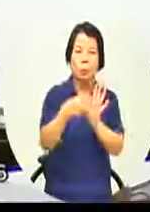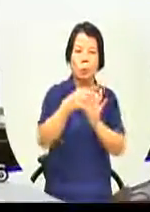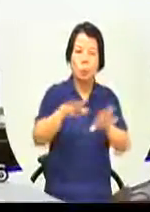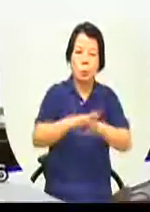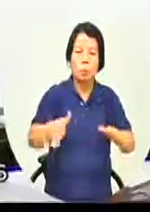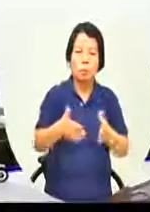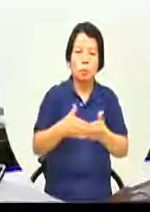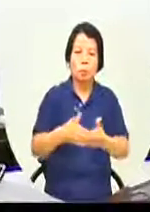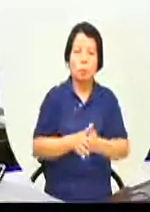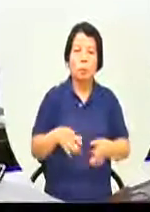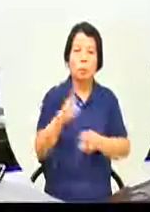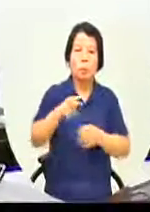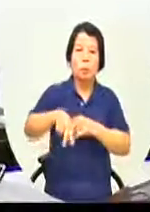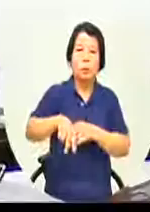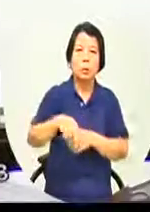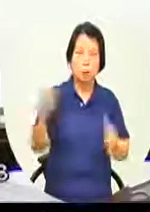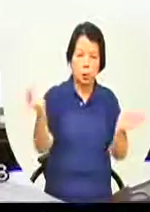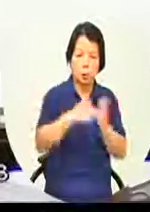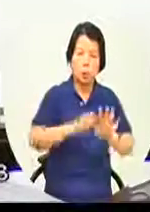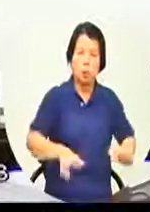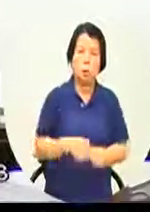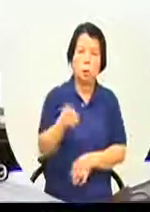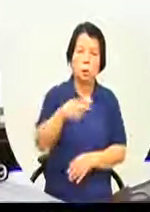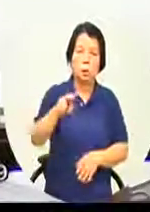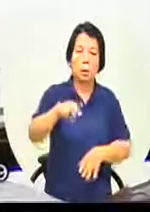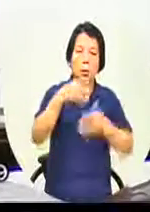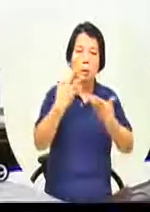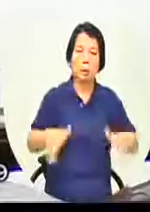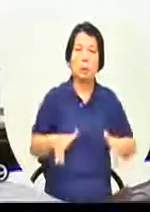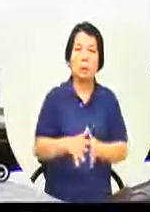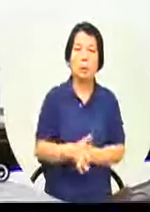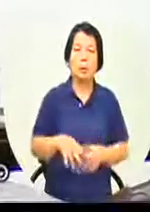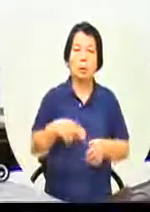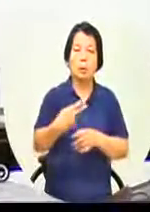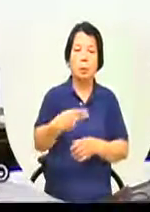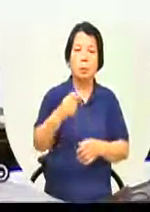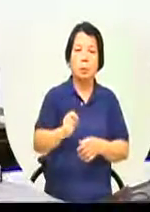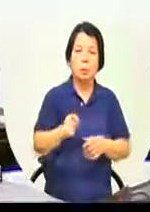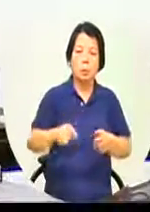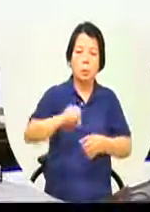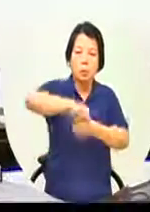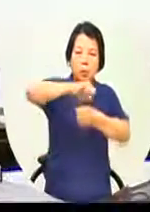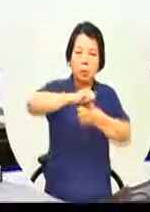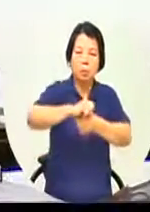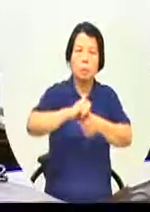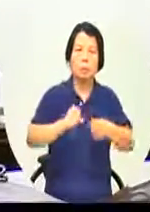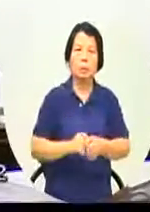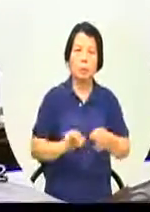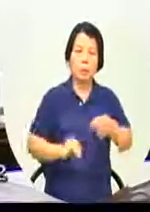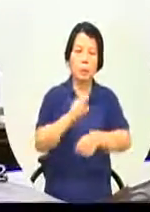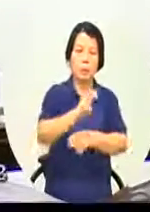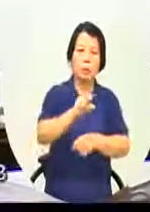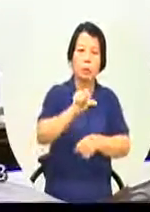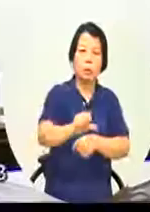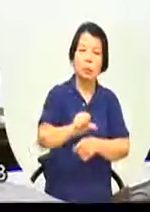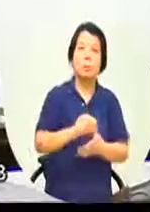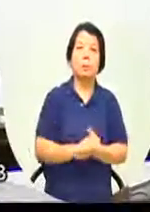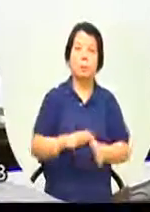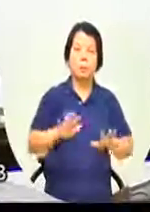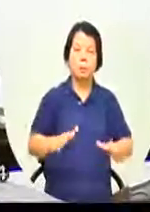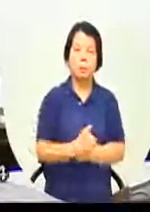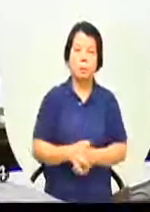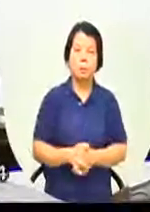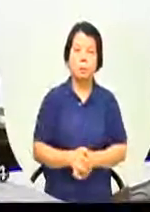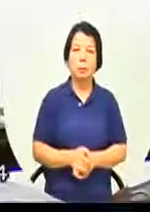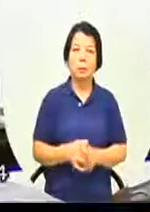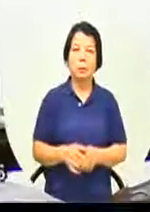是2255公顷，所以这个里面增加了25%。那其实把这个吉原普安